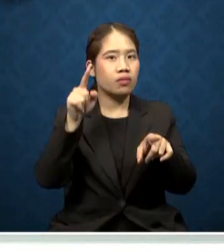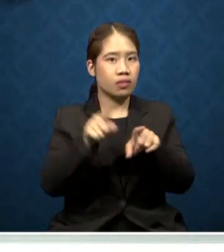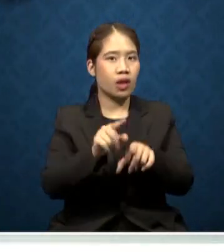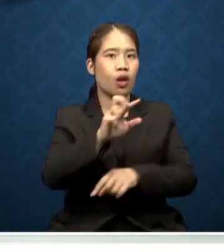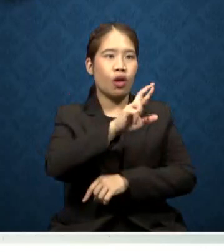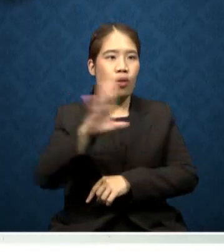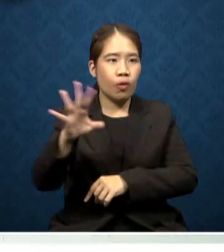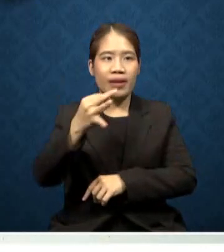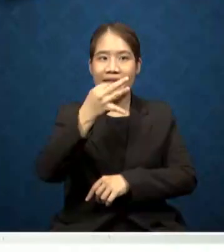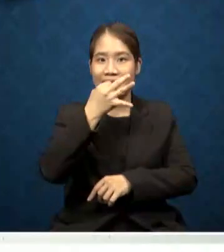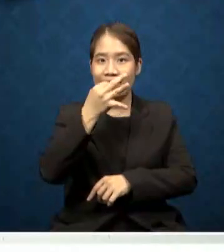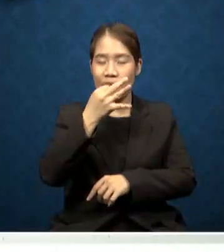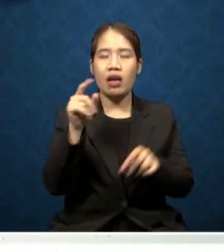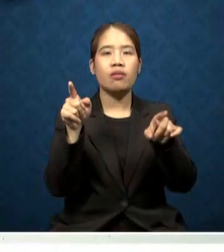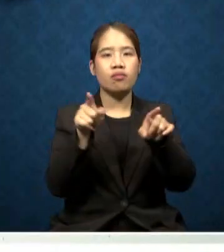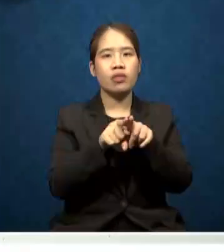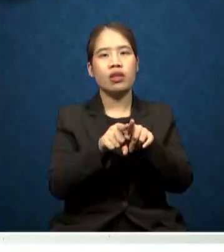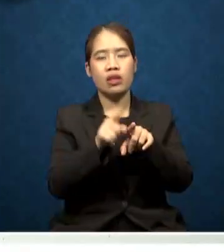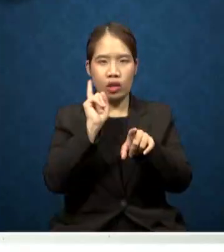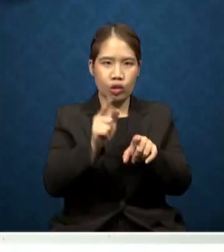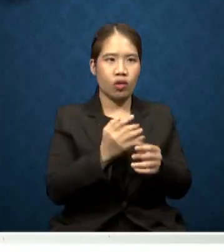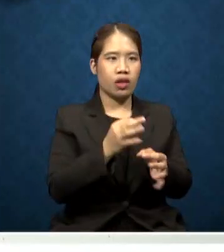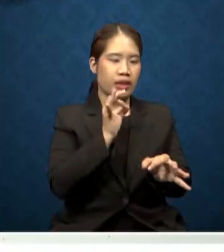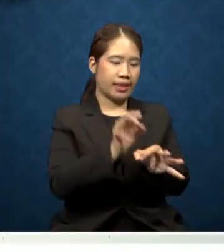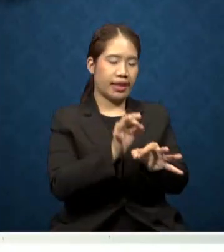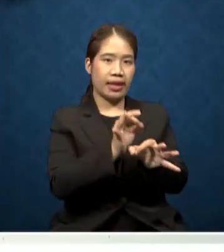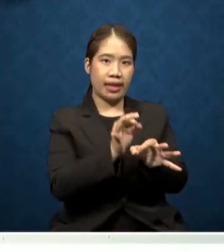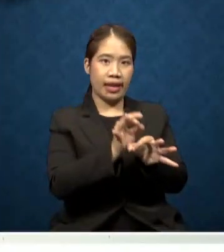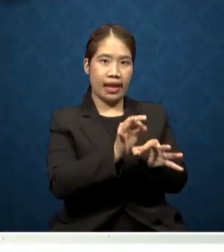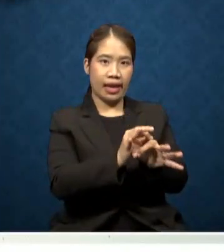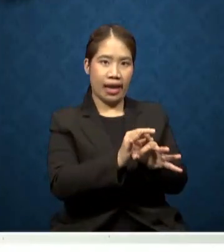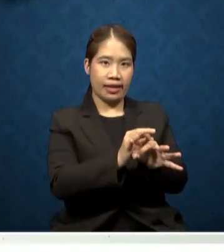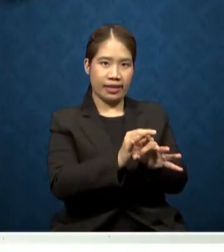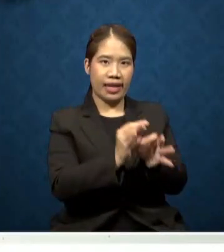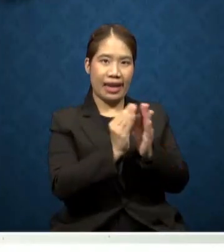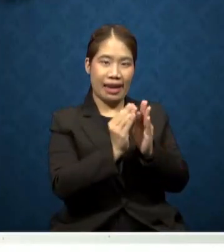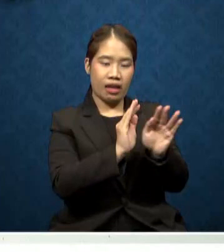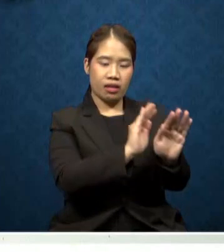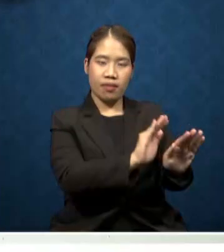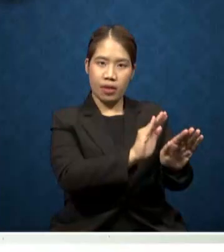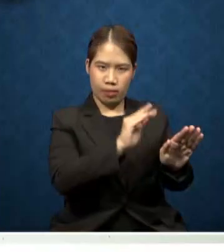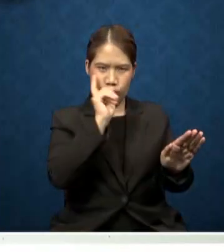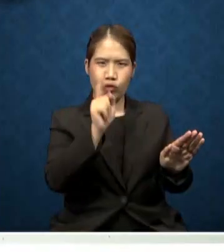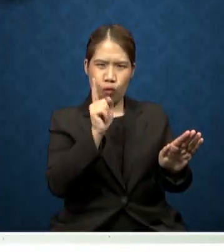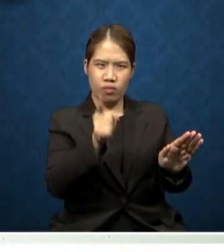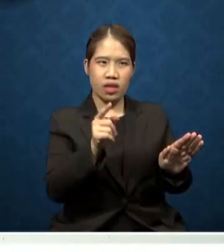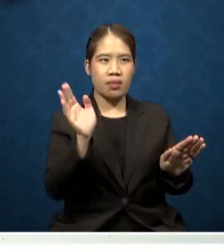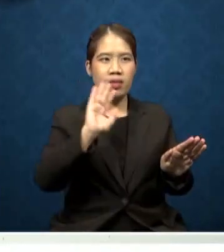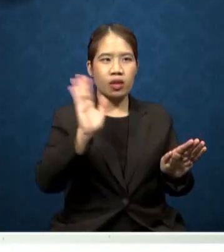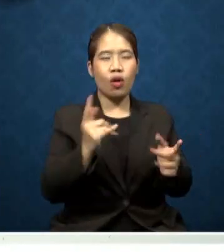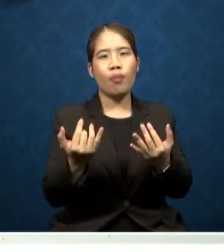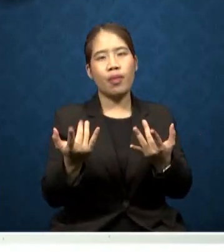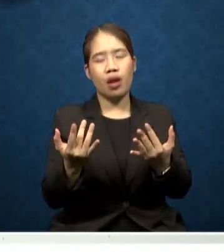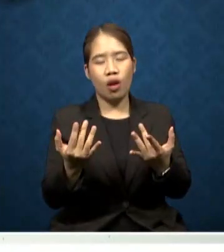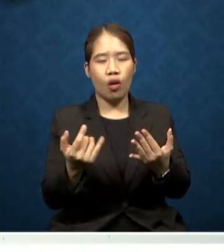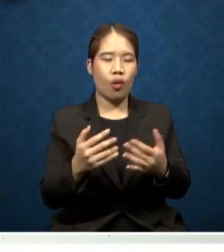อาชีวะแบบที่เราจะต้องเก็บเป็นหน่วยกิจเนี่ยน่าจะต้องมีแล้วก็ไม่ต้องไปคอยให้เขเรียนในห้อง